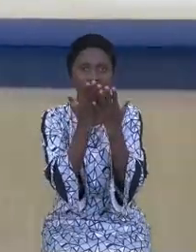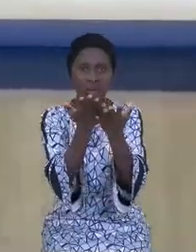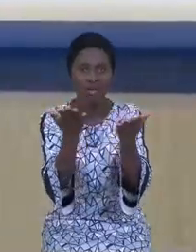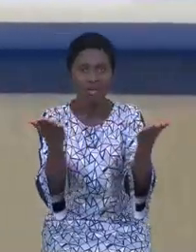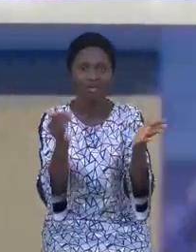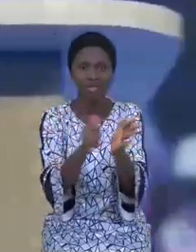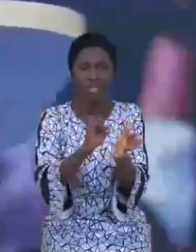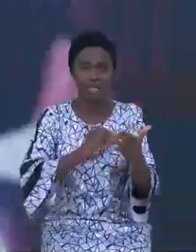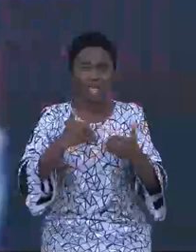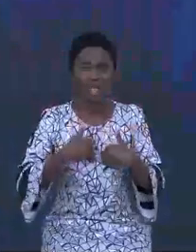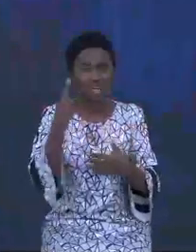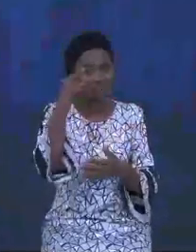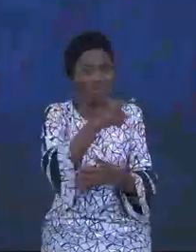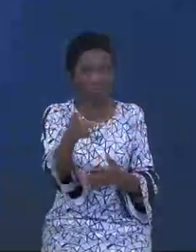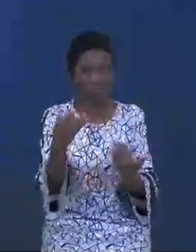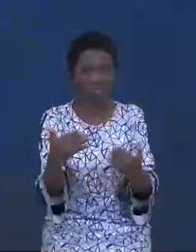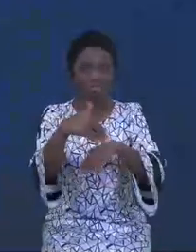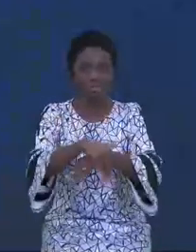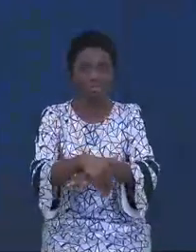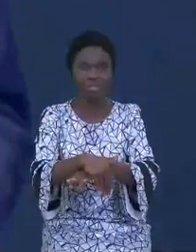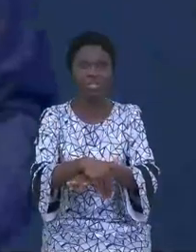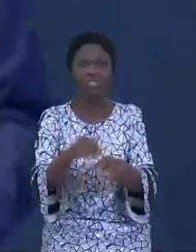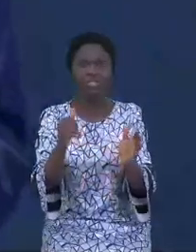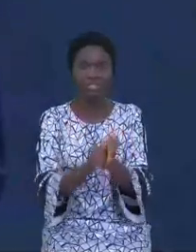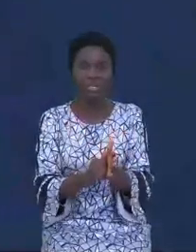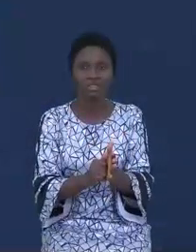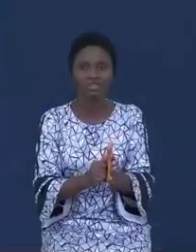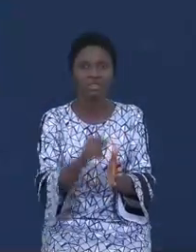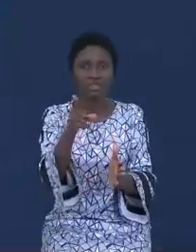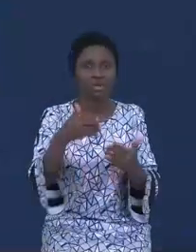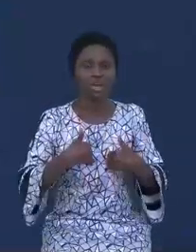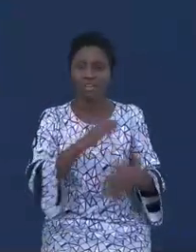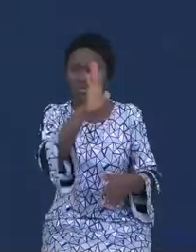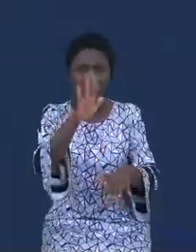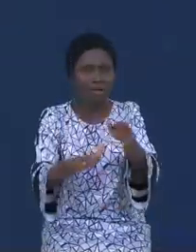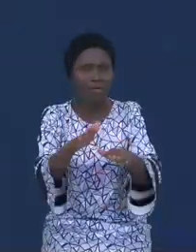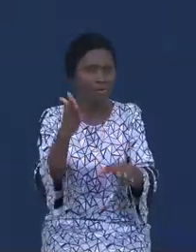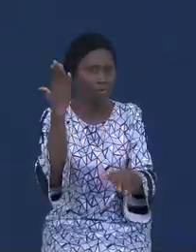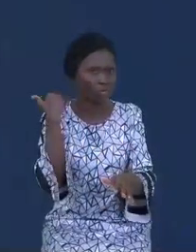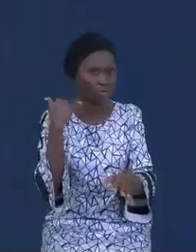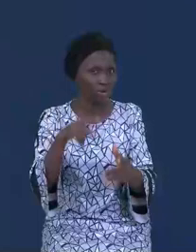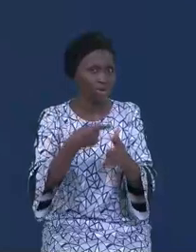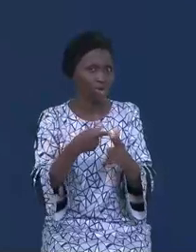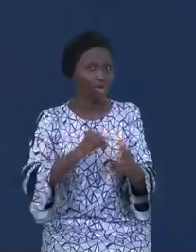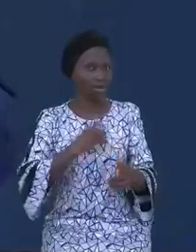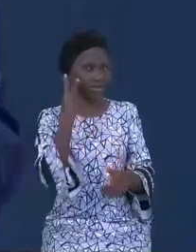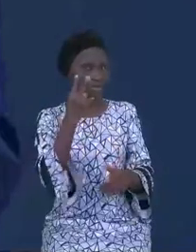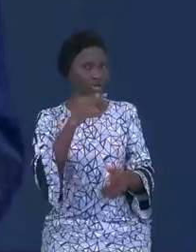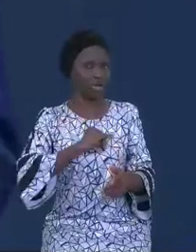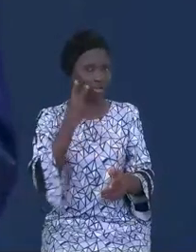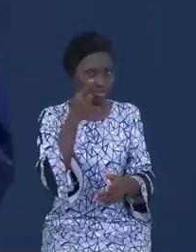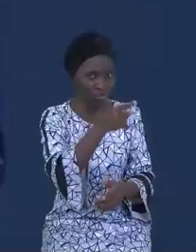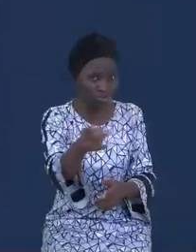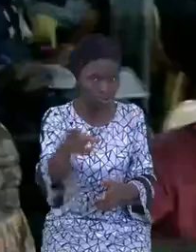ce soir. Tu n'avais jamais marché. Je te vois là-bas. J'ai dit, lève-toi sur